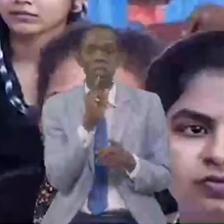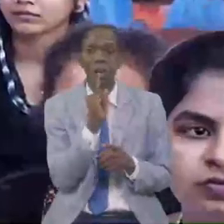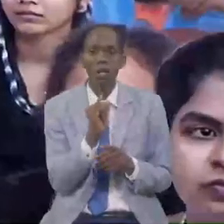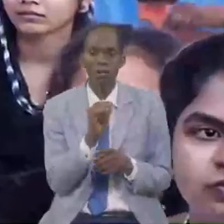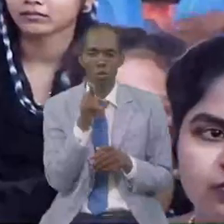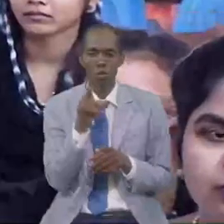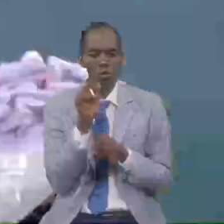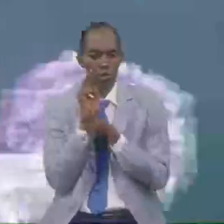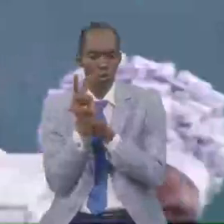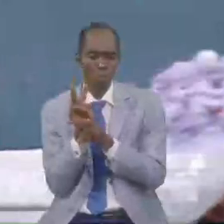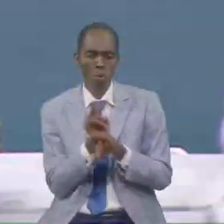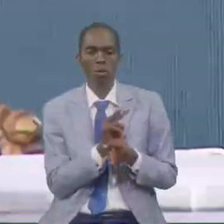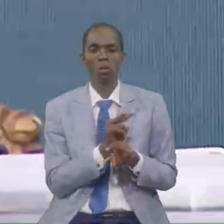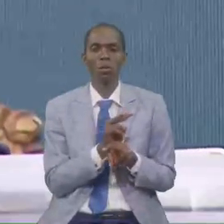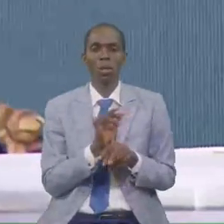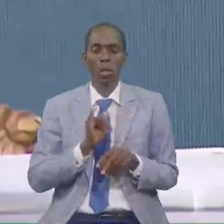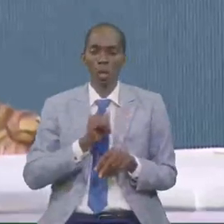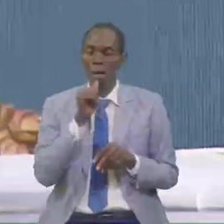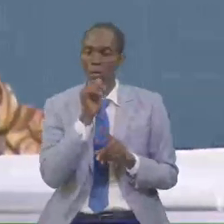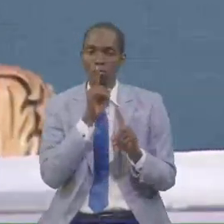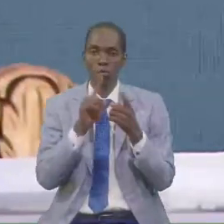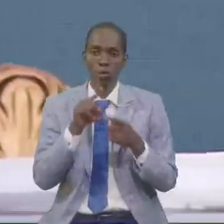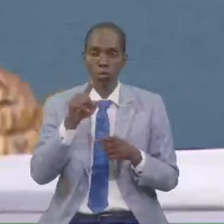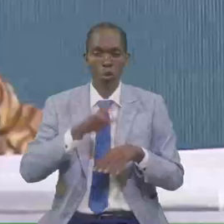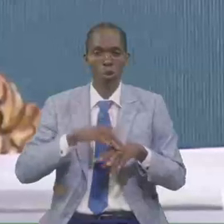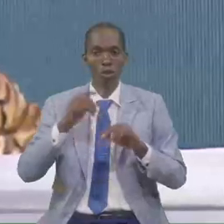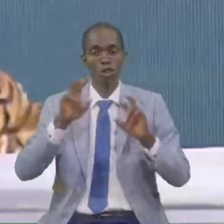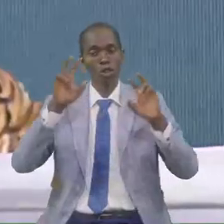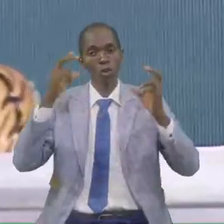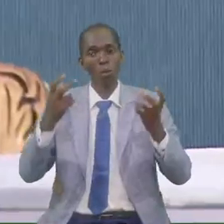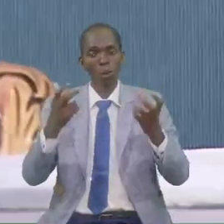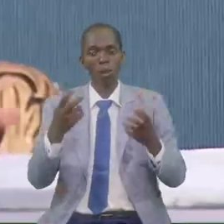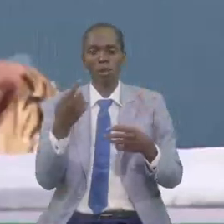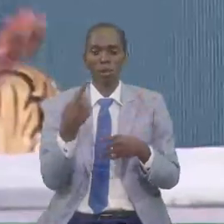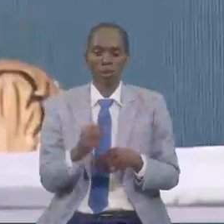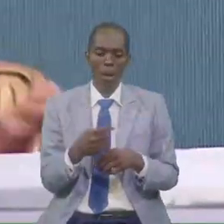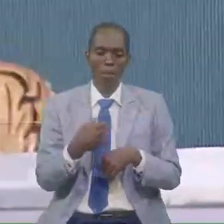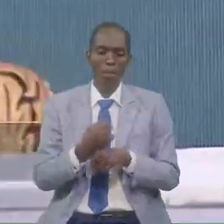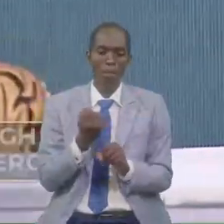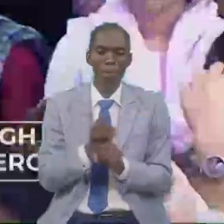C'est le mot veiller. Je vous parle du message intitulé